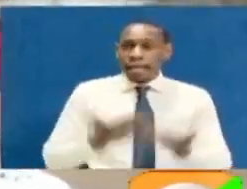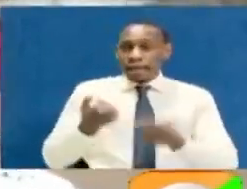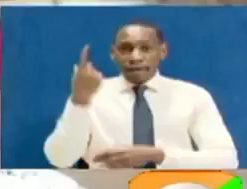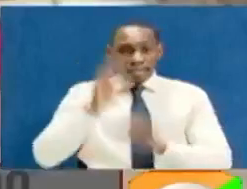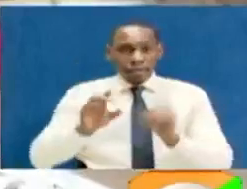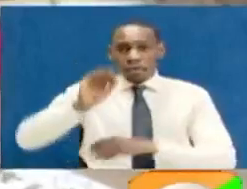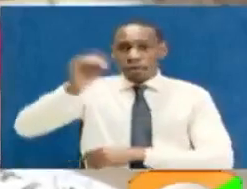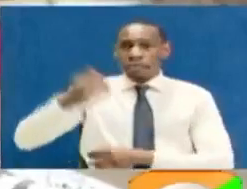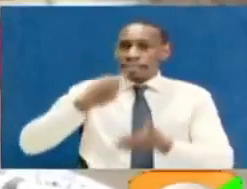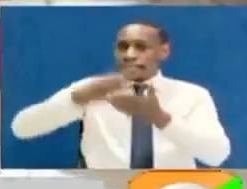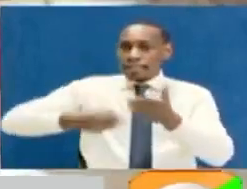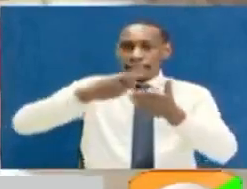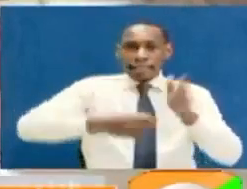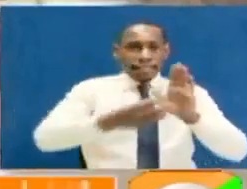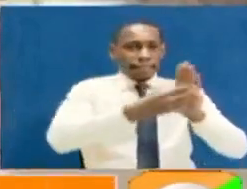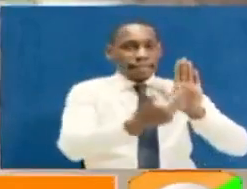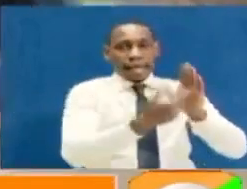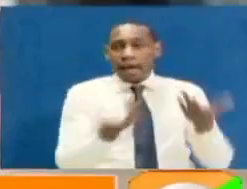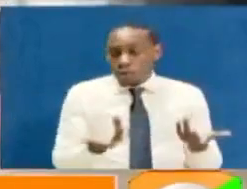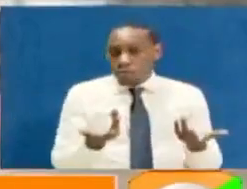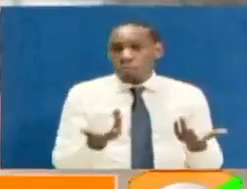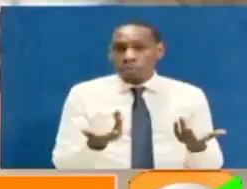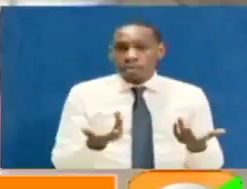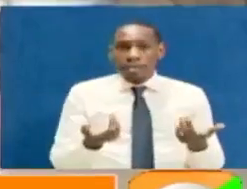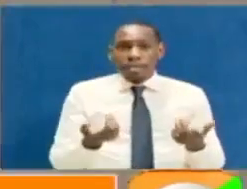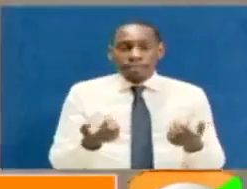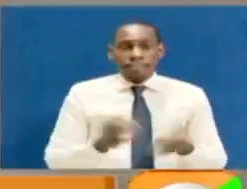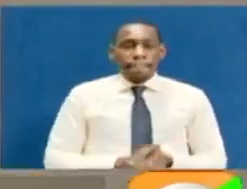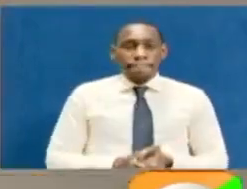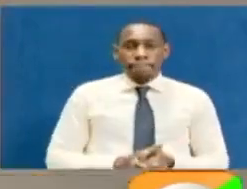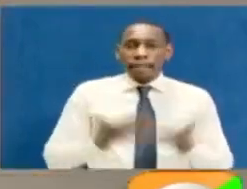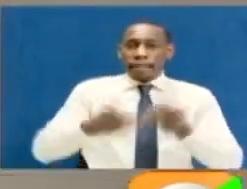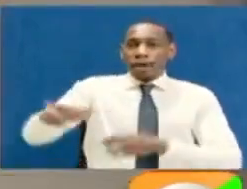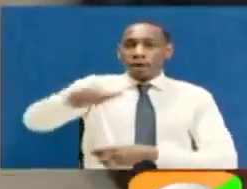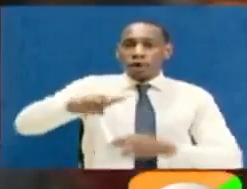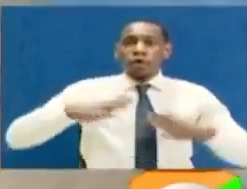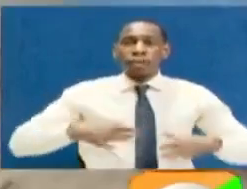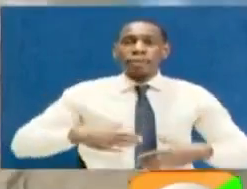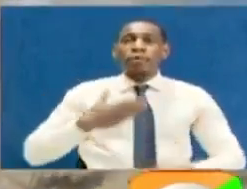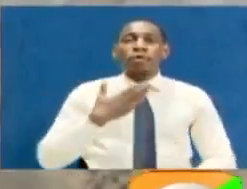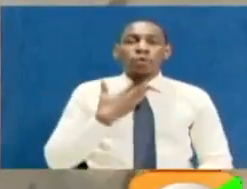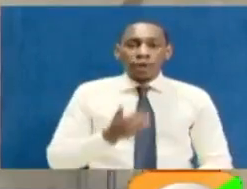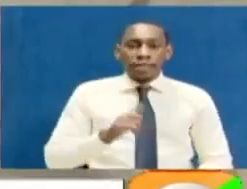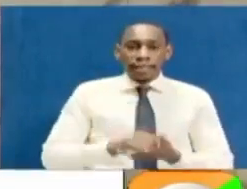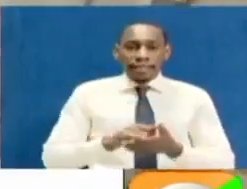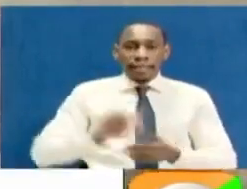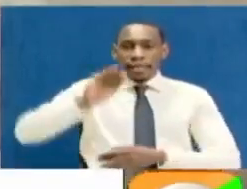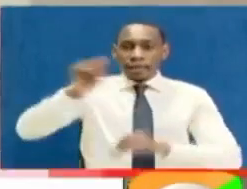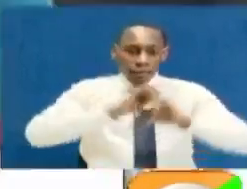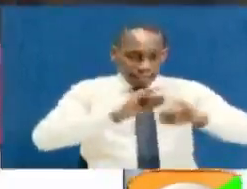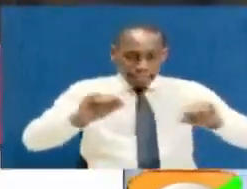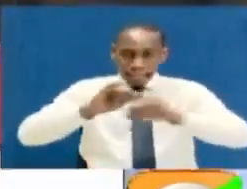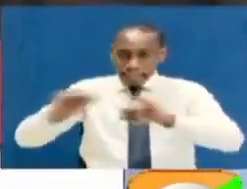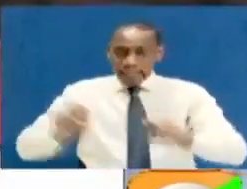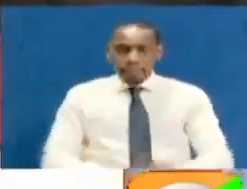kuwa kaunti inapata ushuru katika hivi vibandiko hapa wala mvipi? Sasa wenyeji wanataka kunadhifishwa kwa mji wa